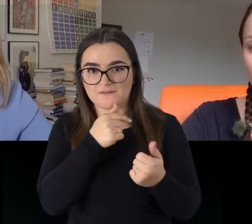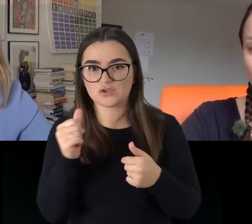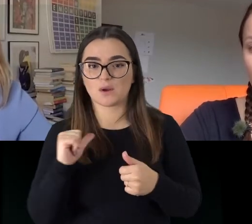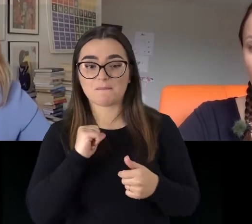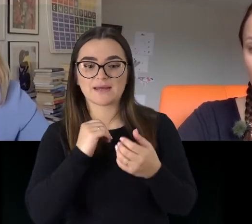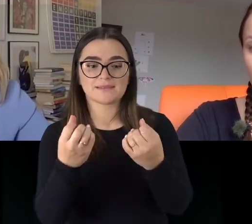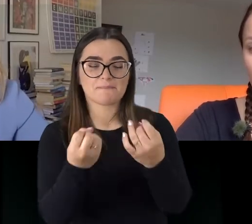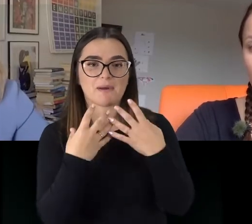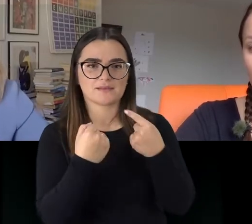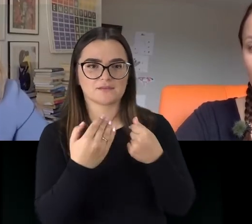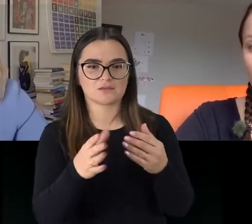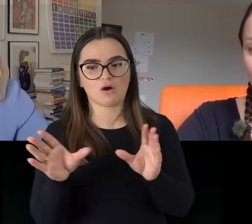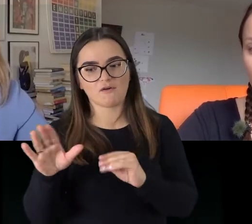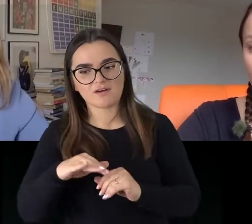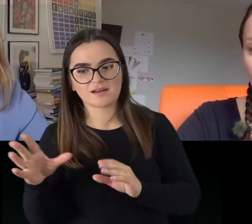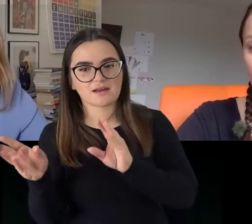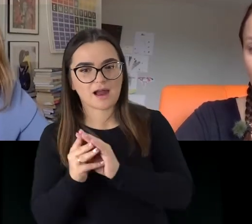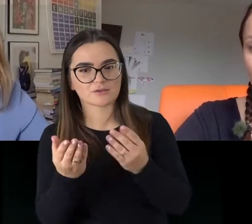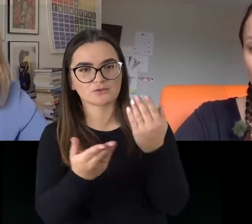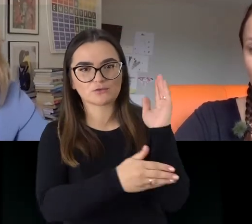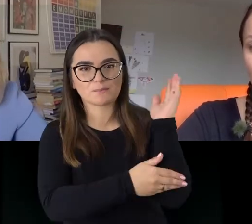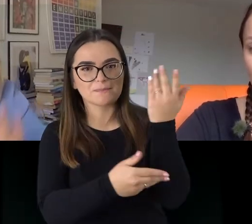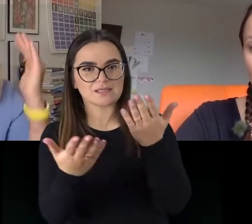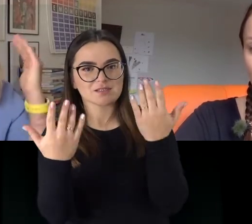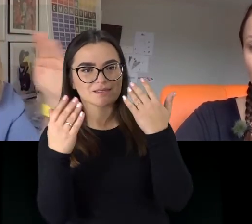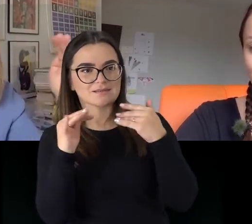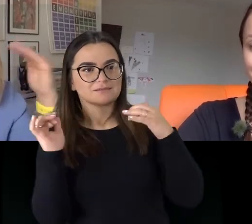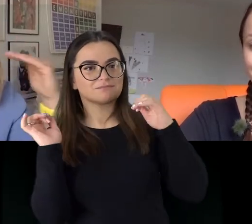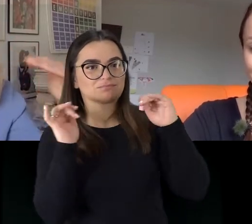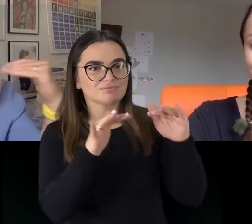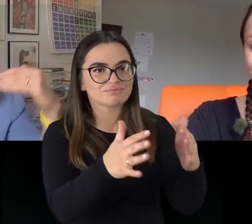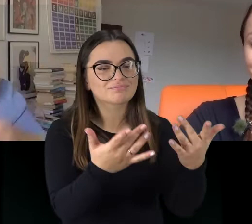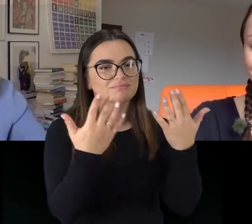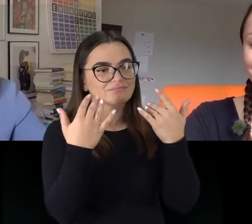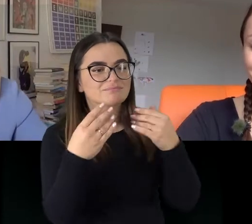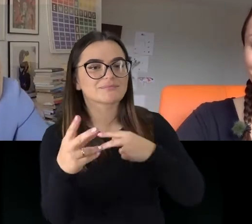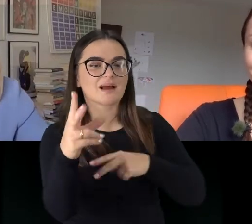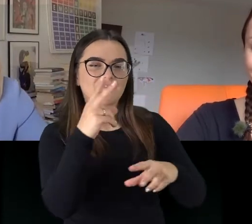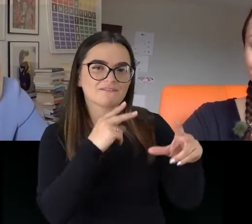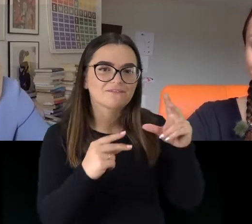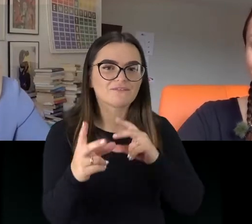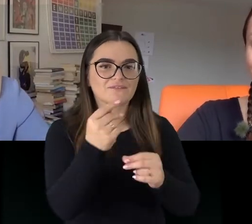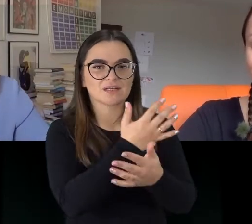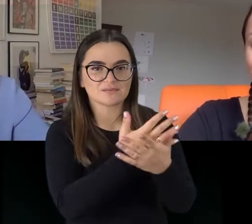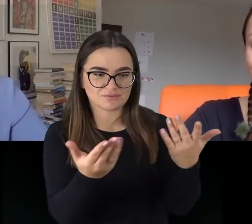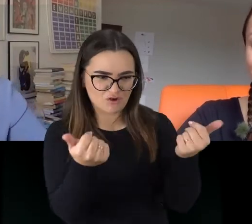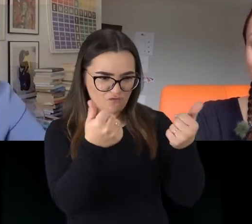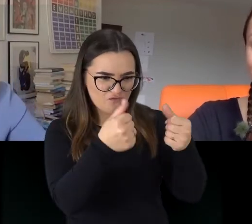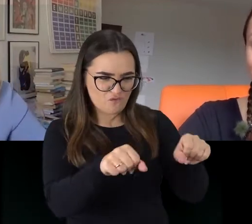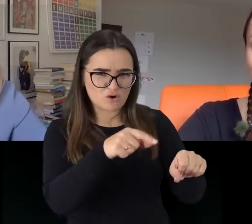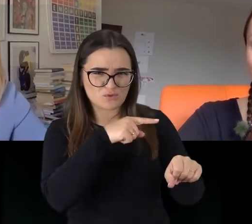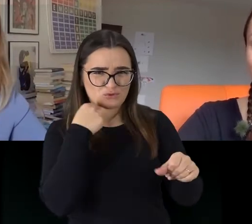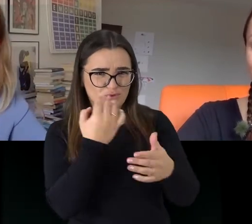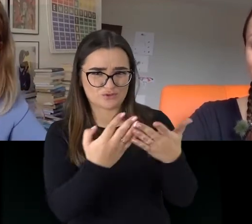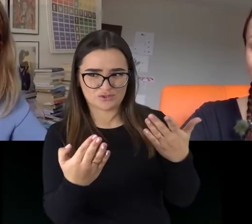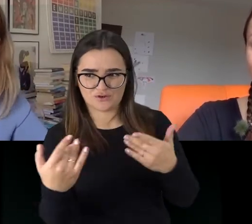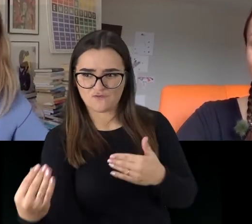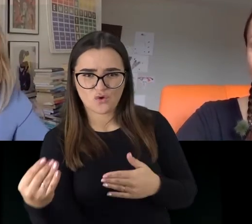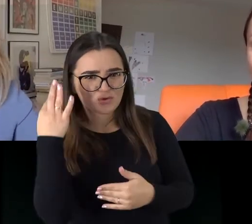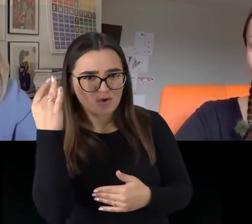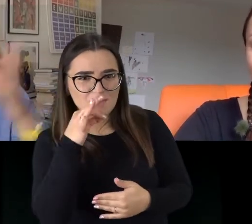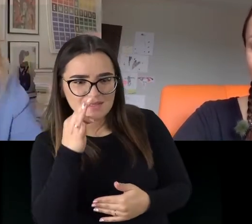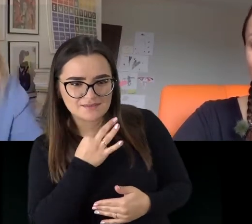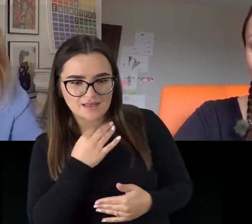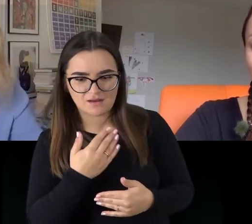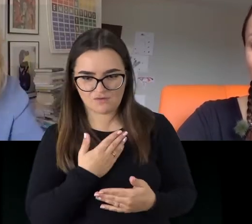su vaikais ir ten su jais kalbatės, matot, kiek daug jau yra kodų, ar ne, ir jie ten jums sako savo nuomonę, jūs sako savo